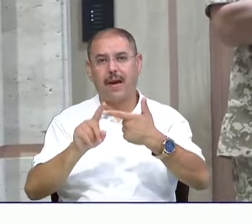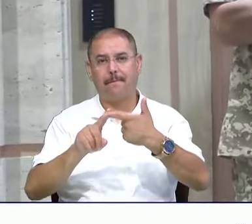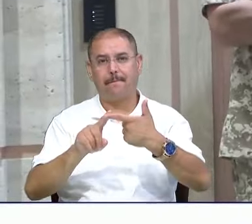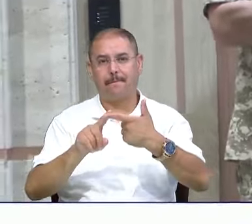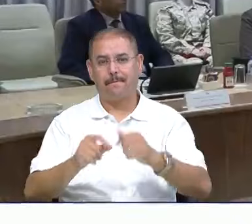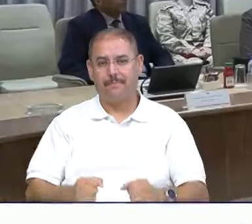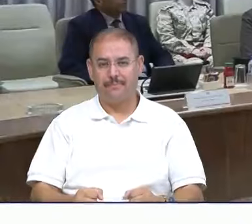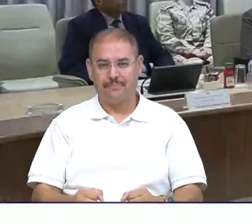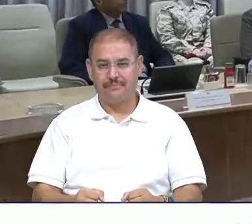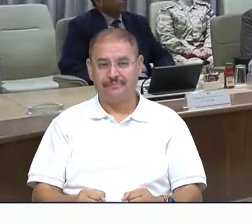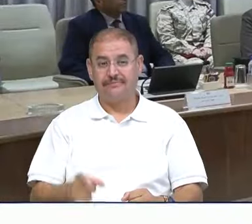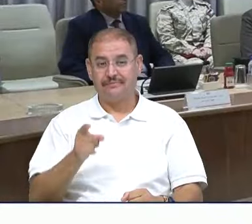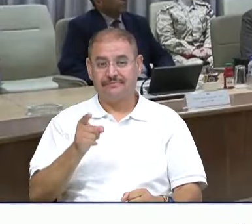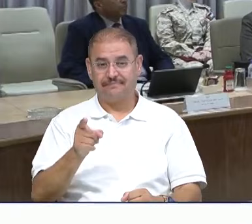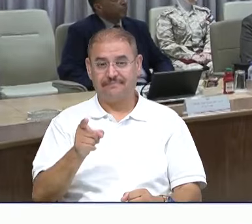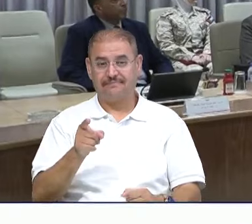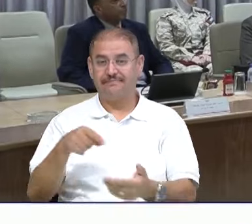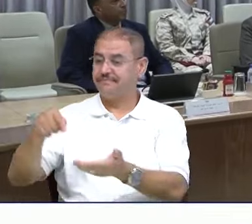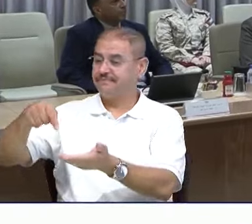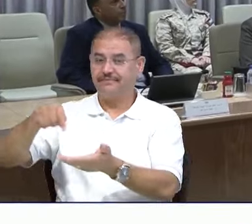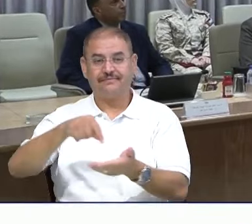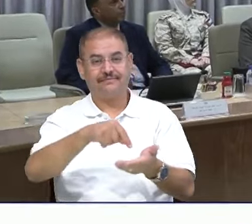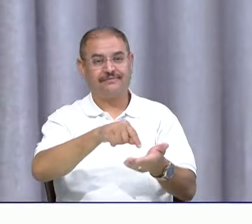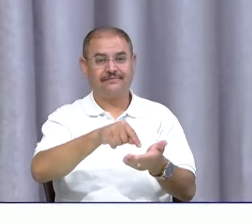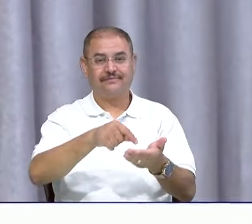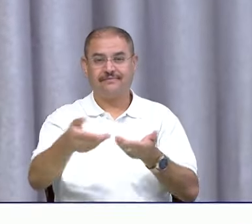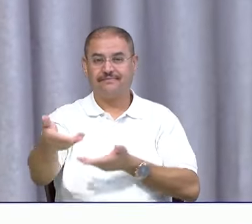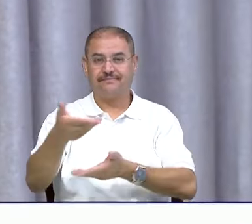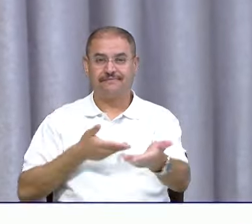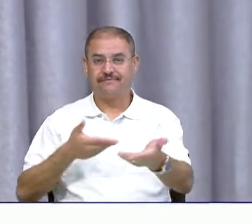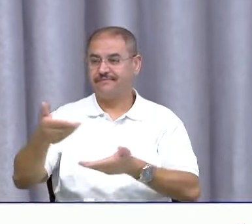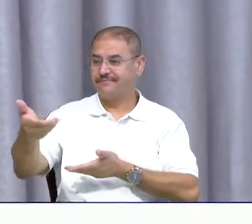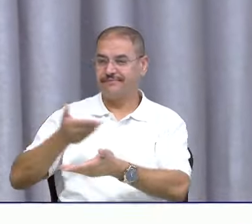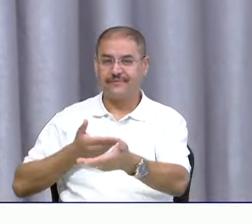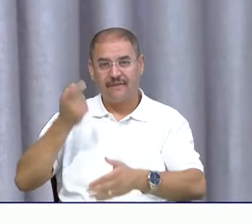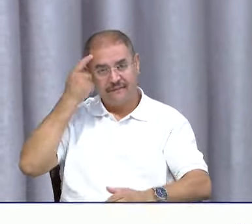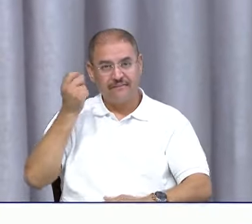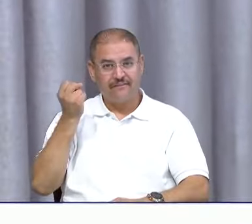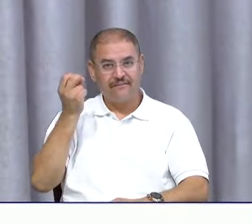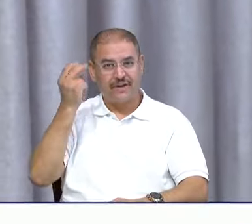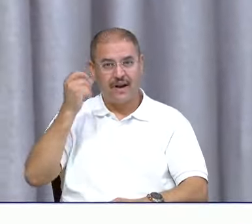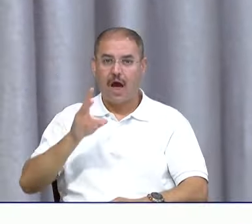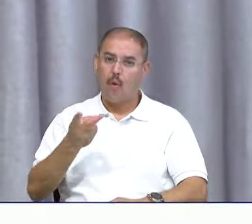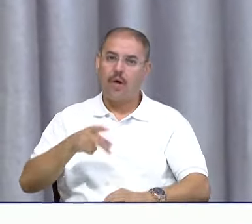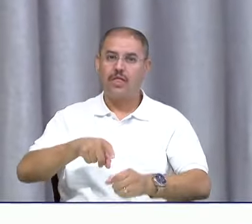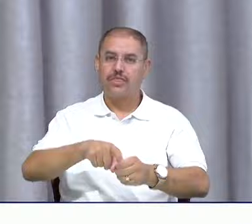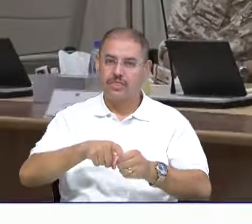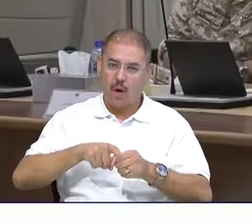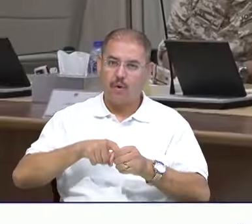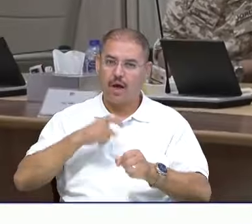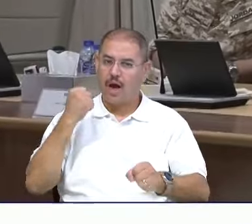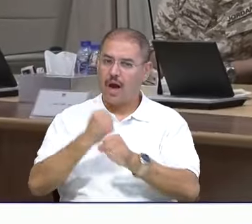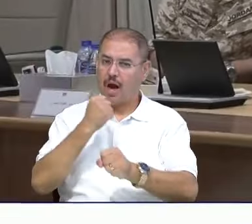للوزاره وتهدف المذكره الى تبادل المعلومات والخبرات والاستشارات الفنيه والتعاون في مجالات العمل